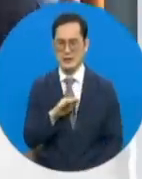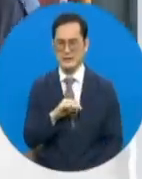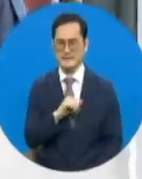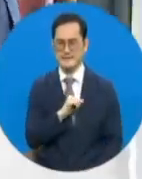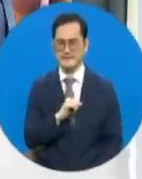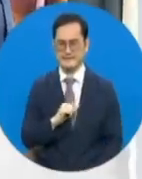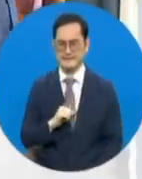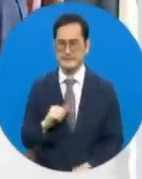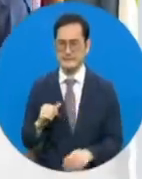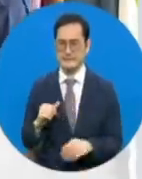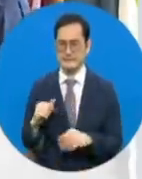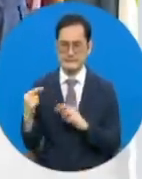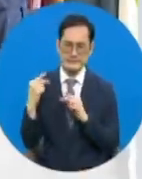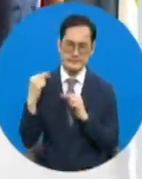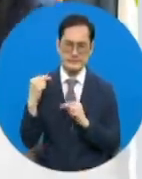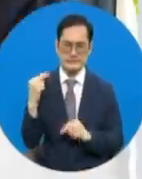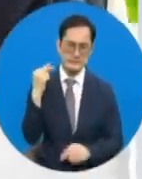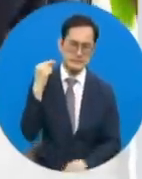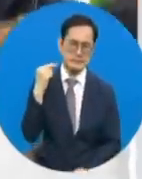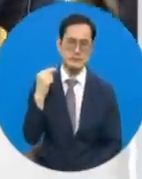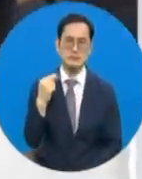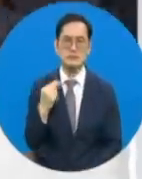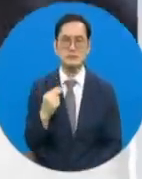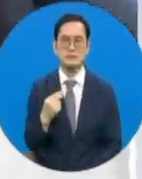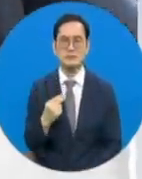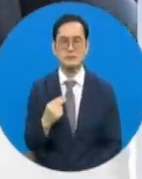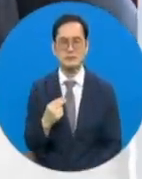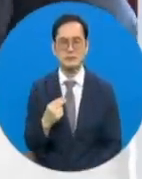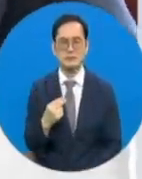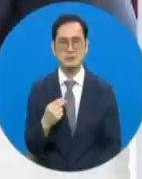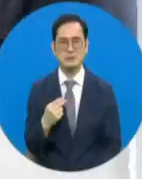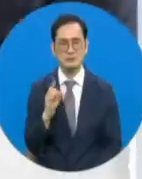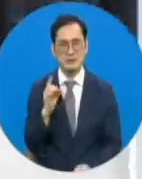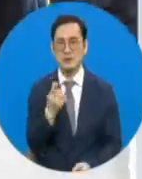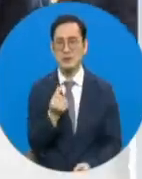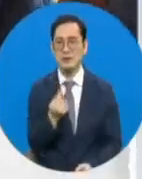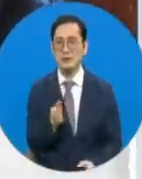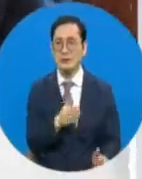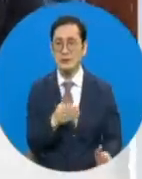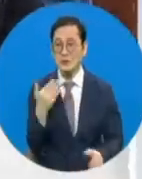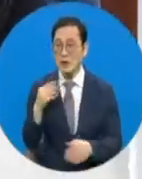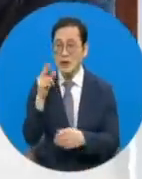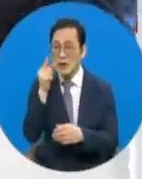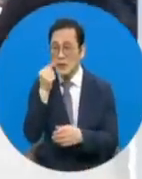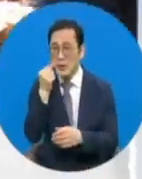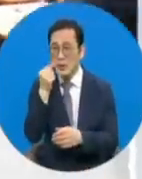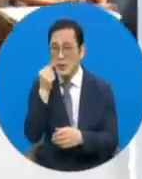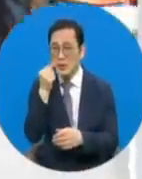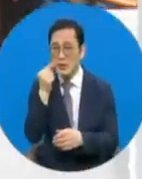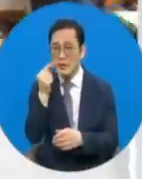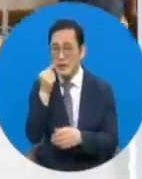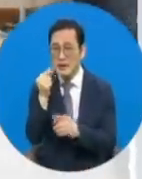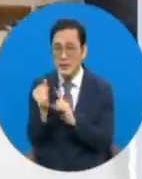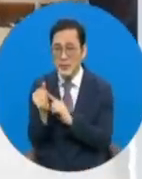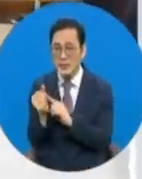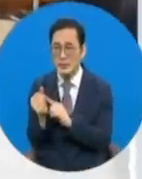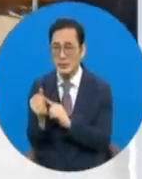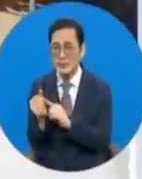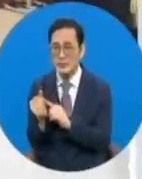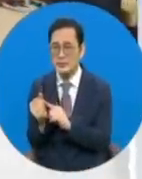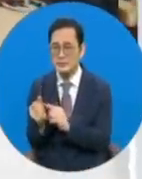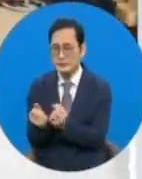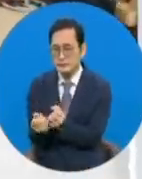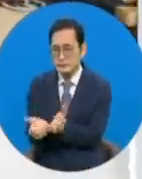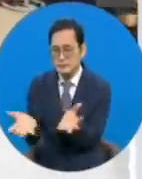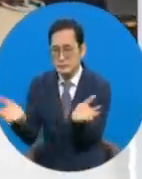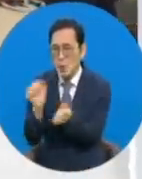알면서도 조금 전에 전용기 의원께서 후쿠시마 얘기를 했던 것처럼 후쿠시마 오염수 문제를 다시금 여론의 이슈로 쟁점을 끌어내고